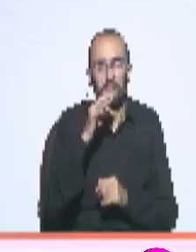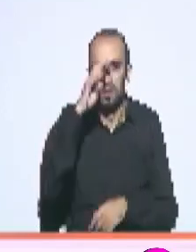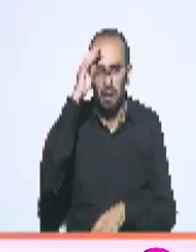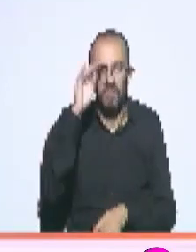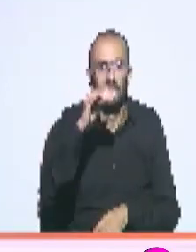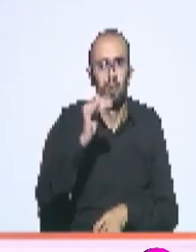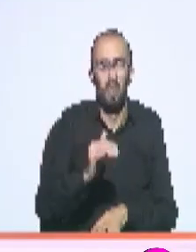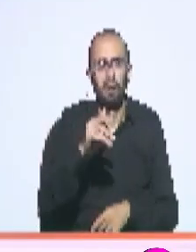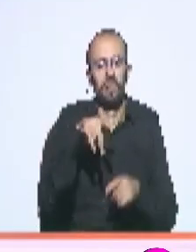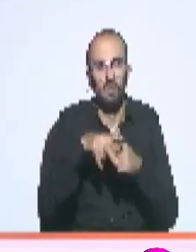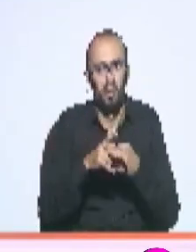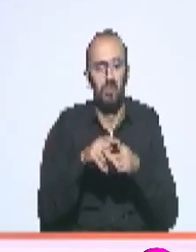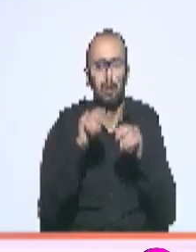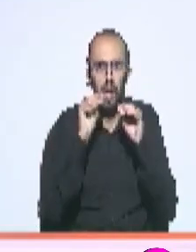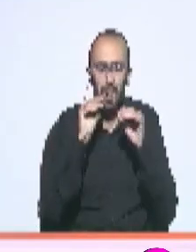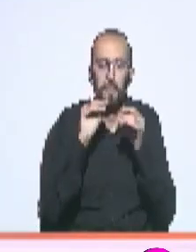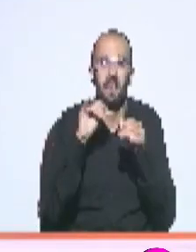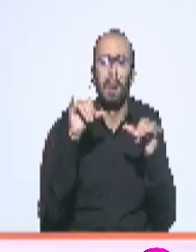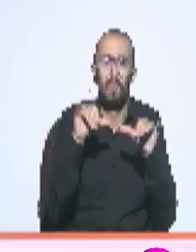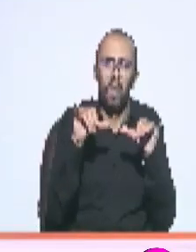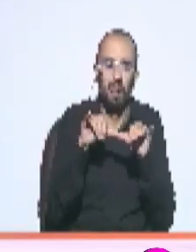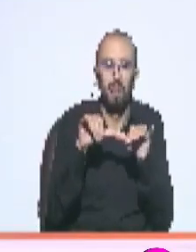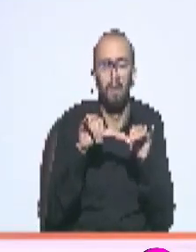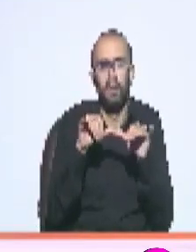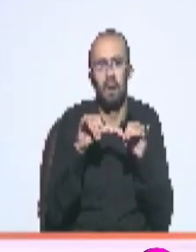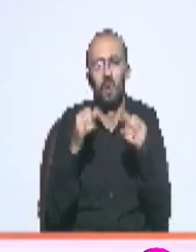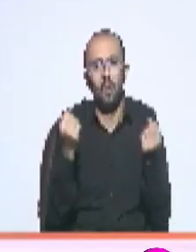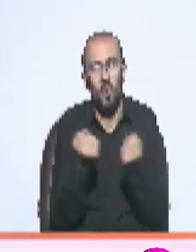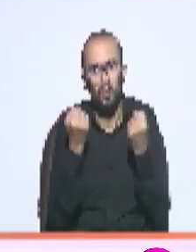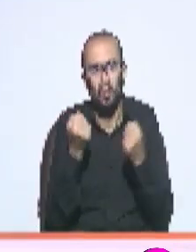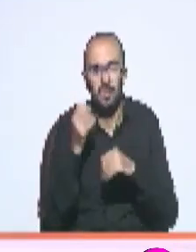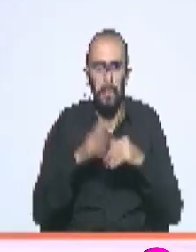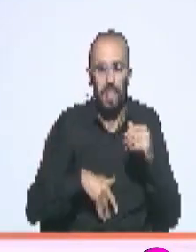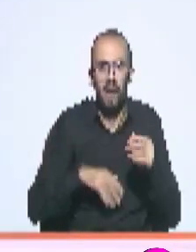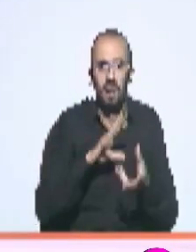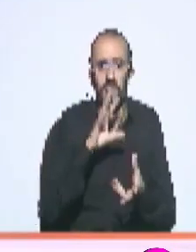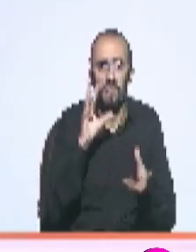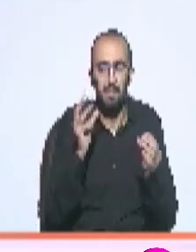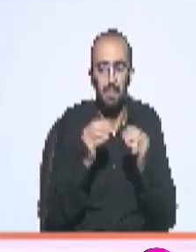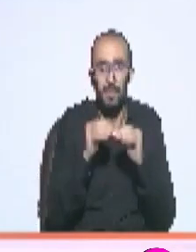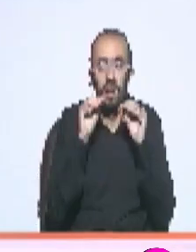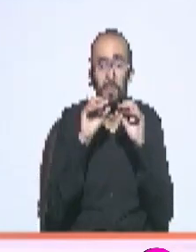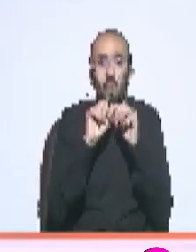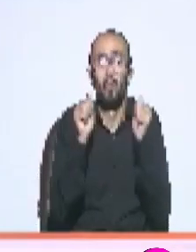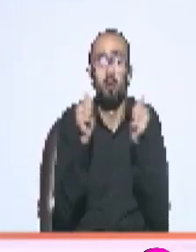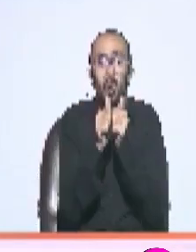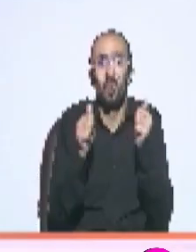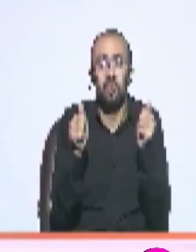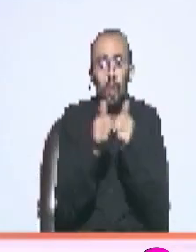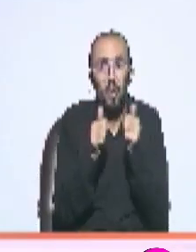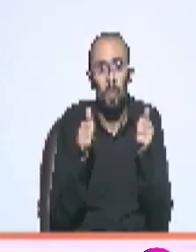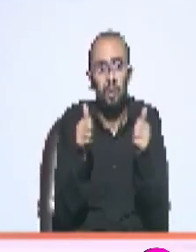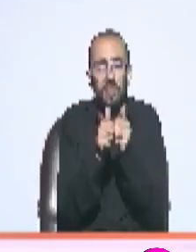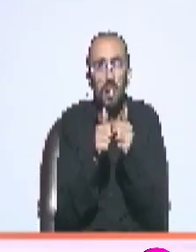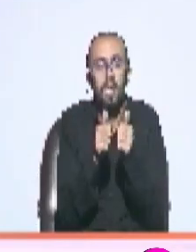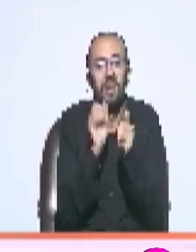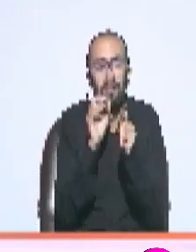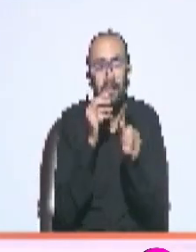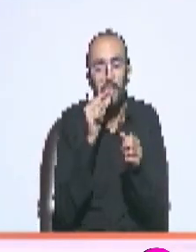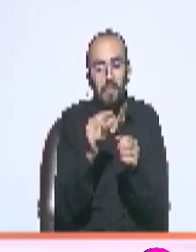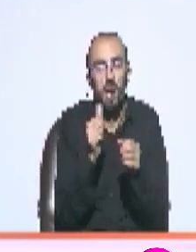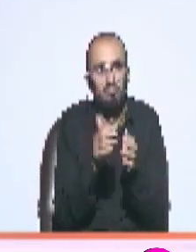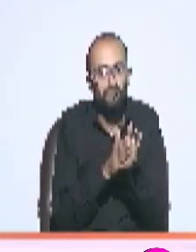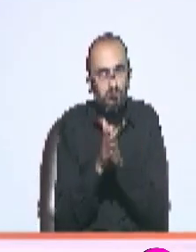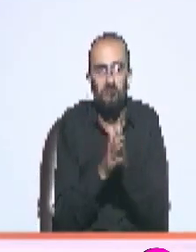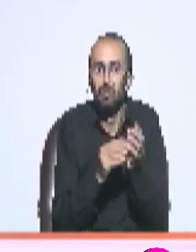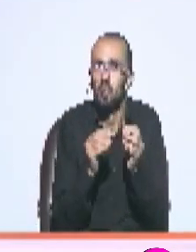وبنعمل اون لاين وعلى الارض وبنعمل كورسز في التربيه بنعلم الاهالي هو ايه الكلمات المشجعه